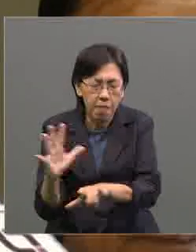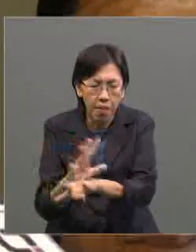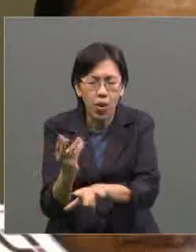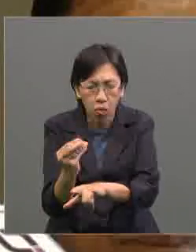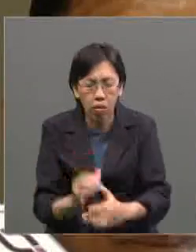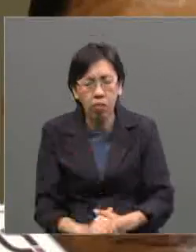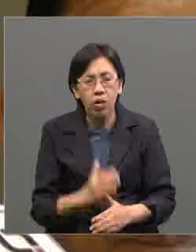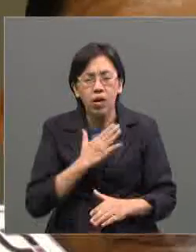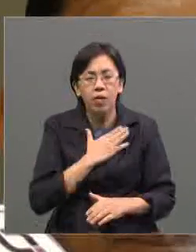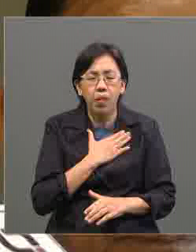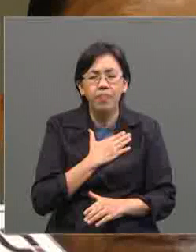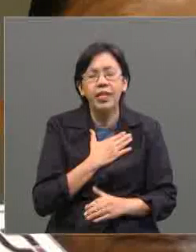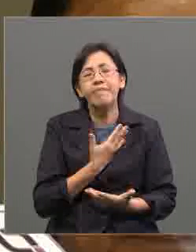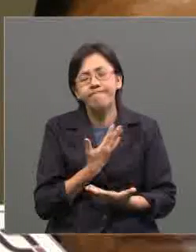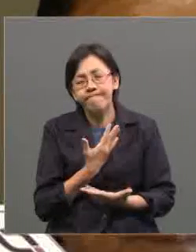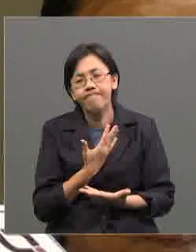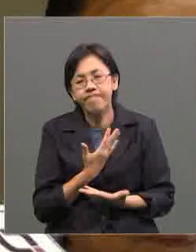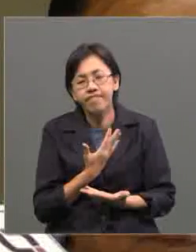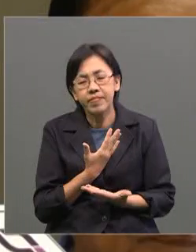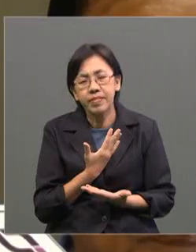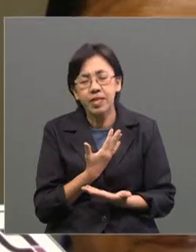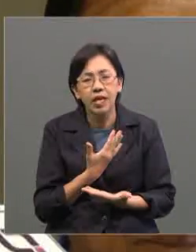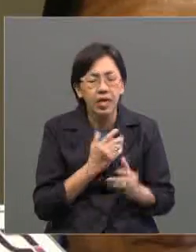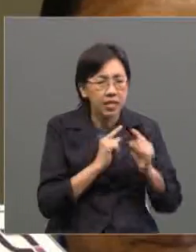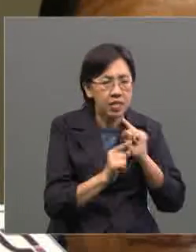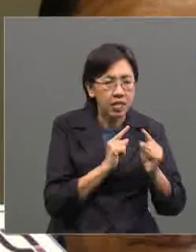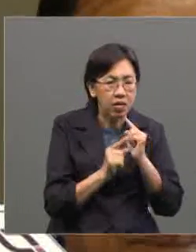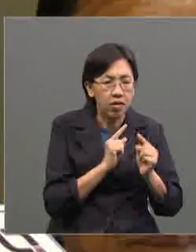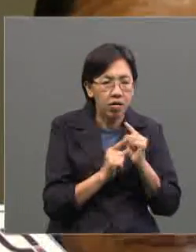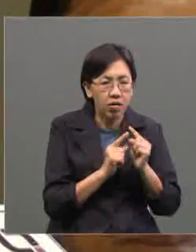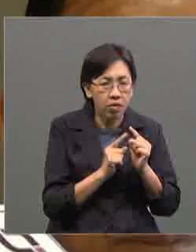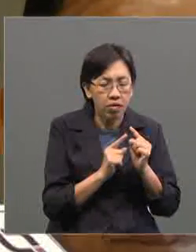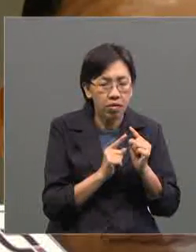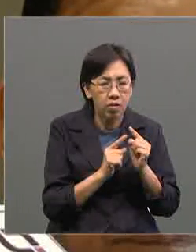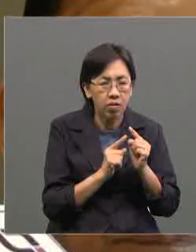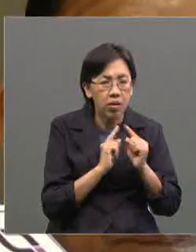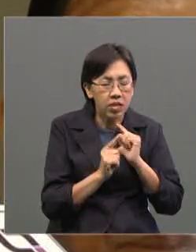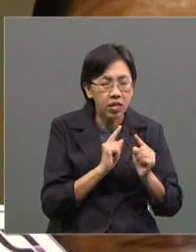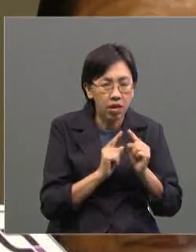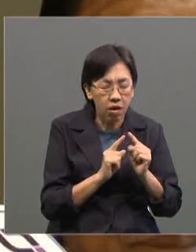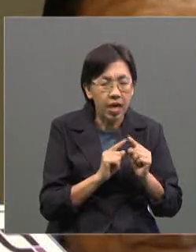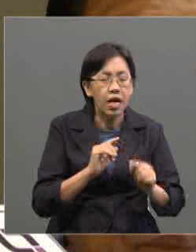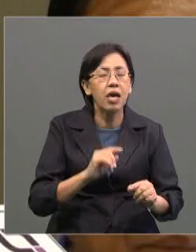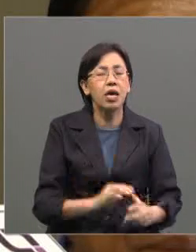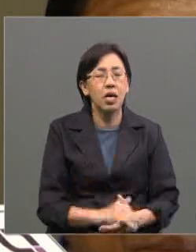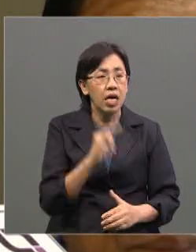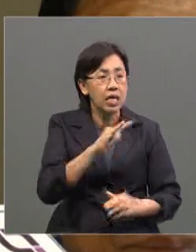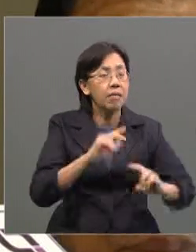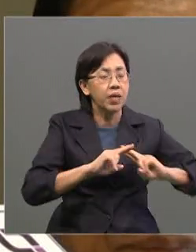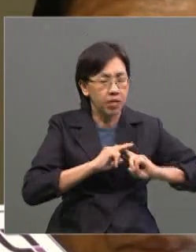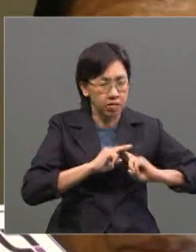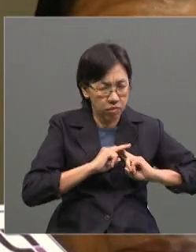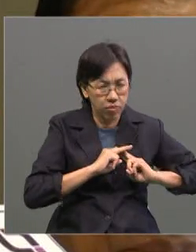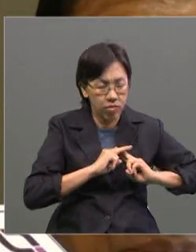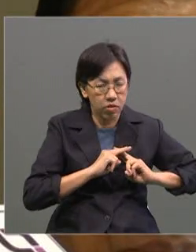ช้ความสัมพันธ์ส่วนตัวติดต่อกับเอกชนที่มีเครื่องบิน